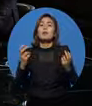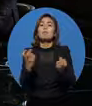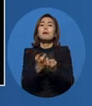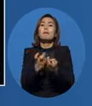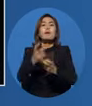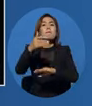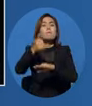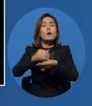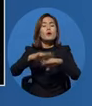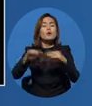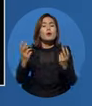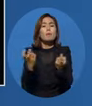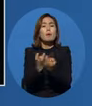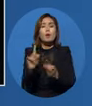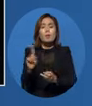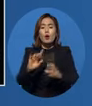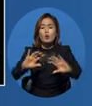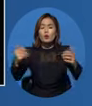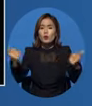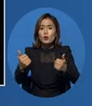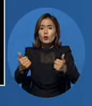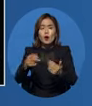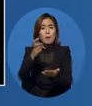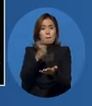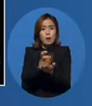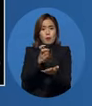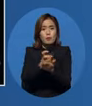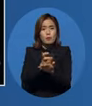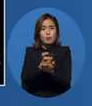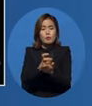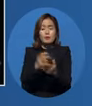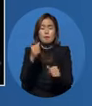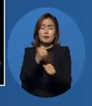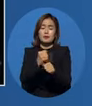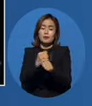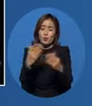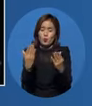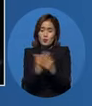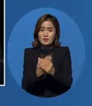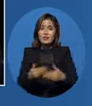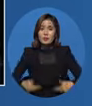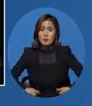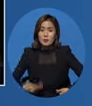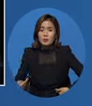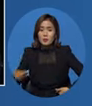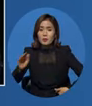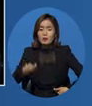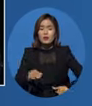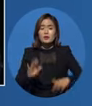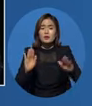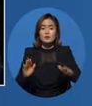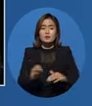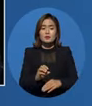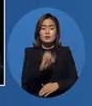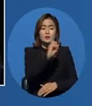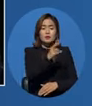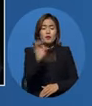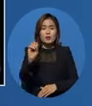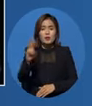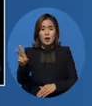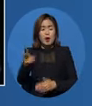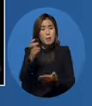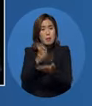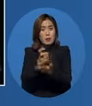최종적으로 해결책은 국회가 입법으로 완성을 해야 됩니다 그런데 우리가 여소야대 시절에는